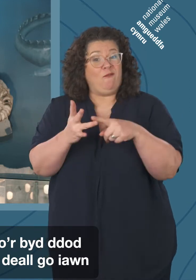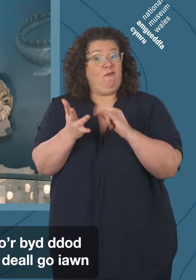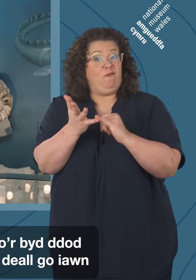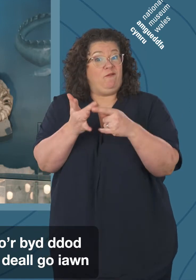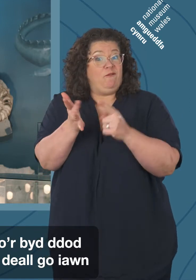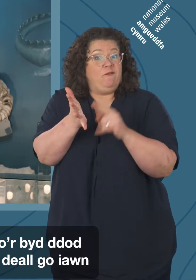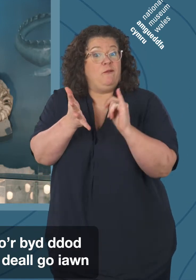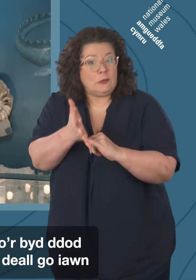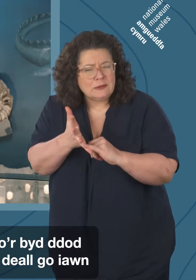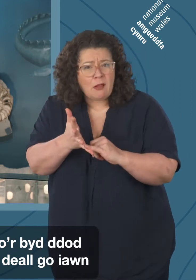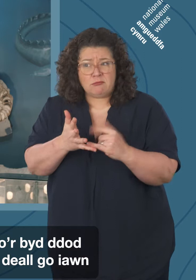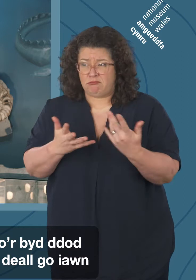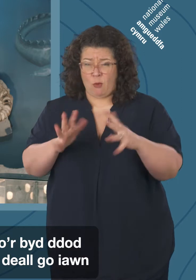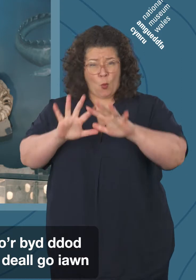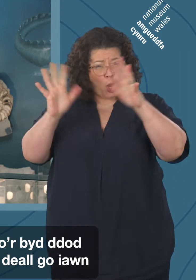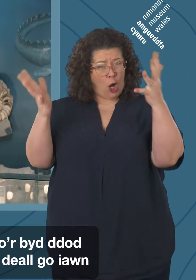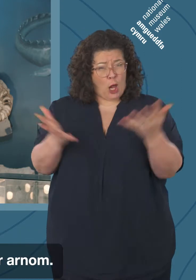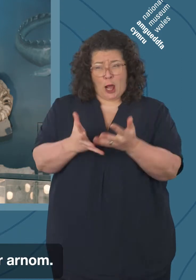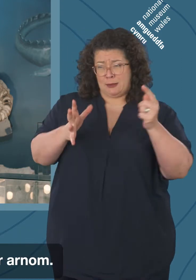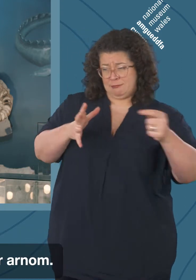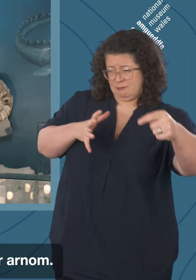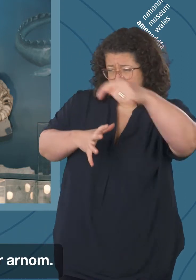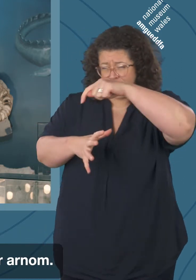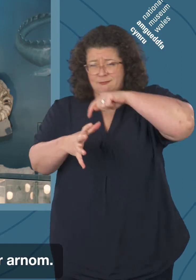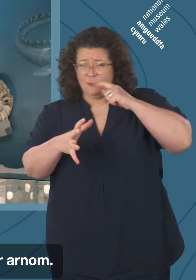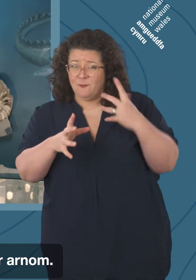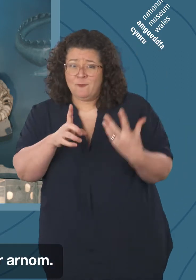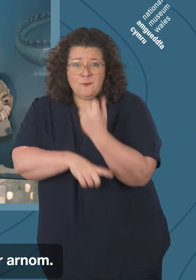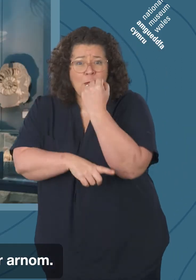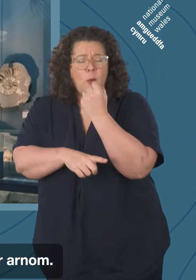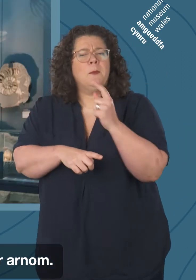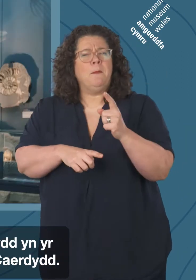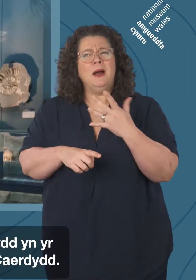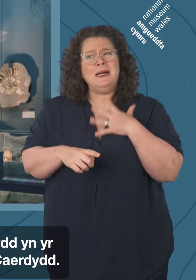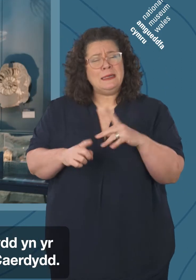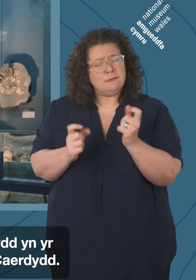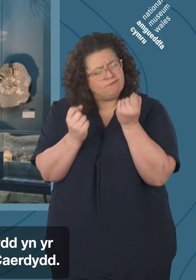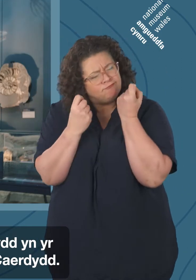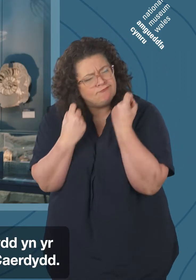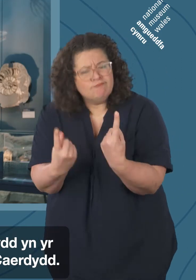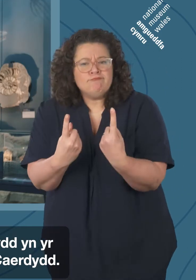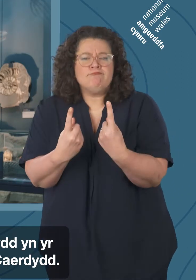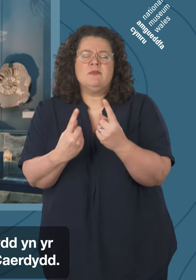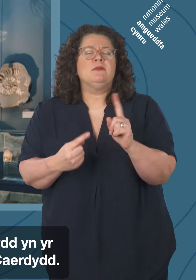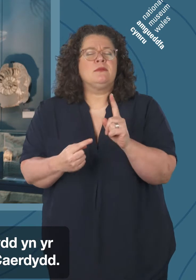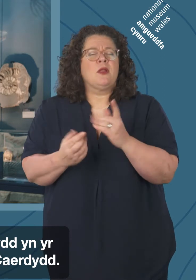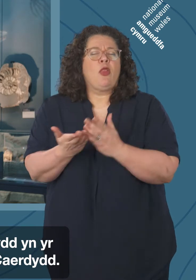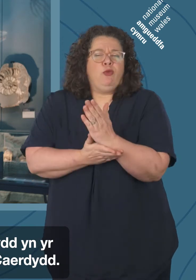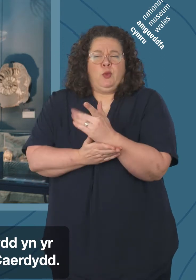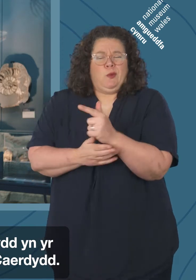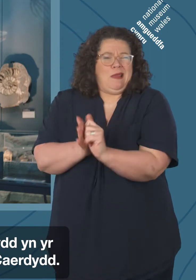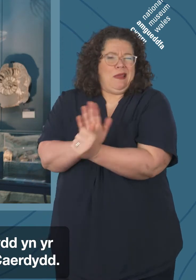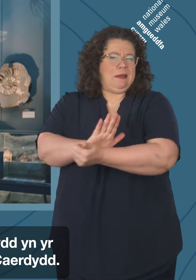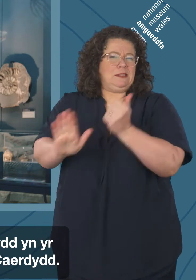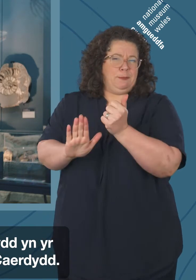ond er mwyn ei deall go iawn, mae angen help arbenegwyr arnom. Dyma Lucy, peulu'n teilegydd